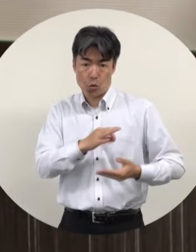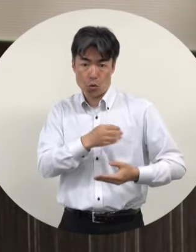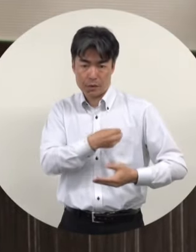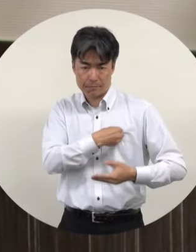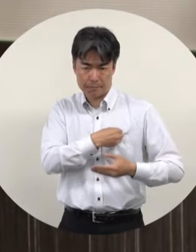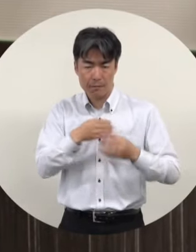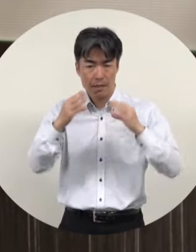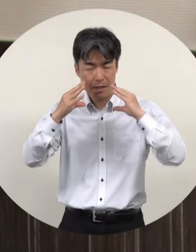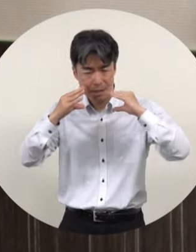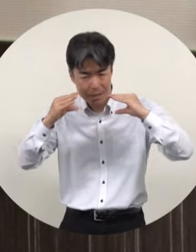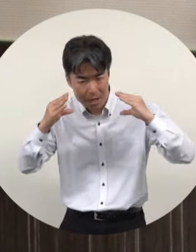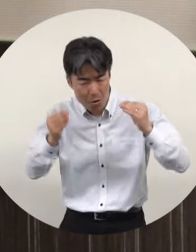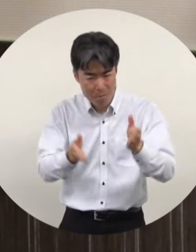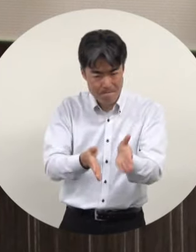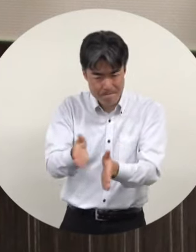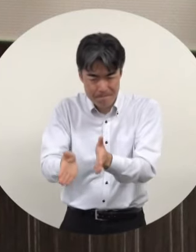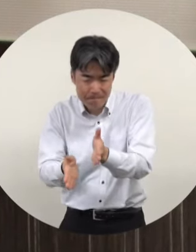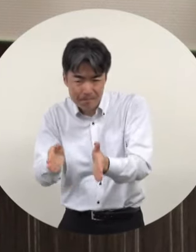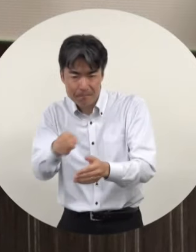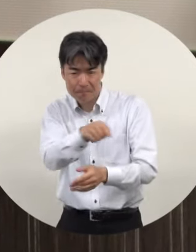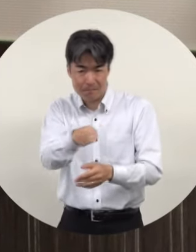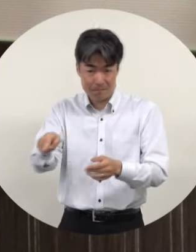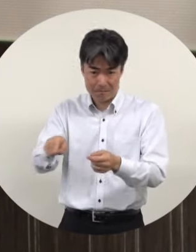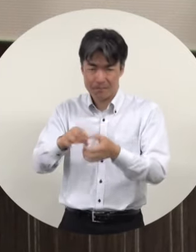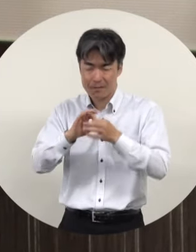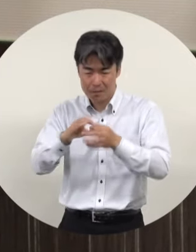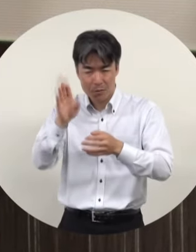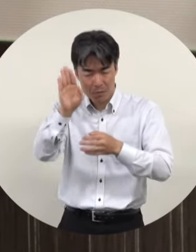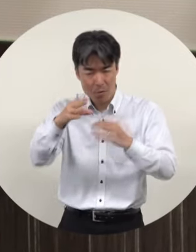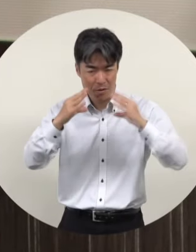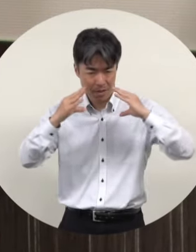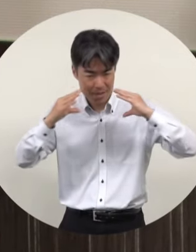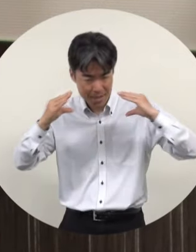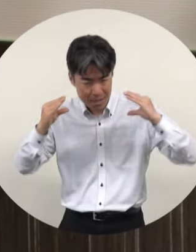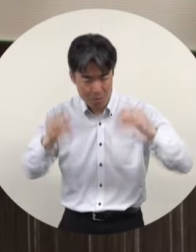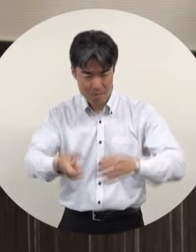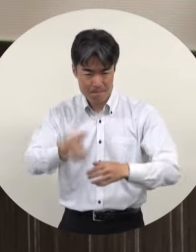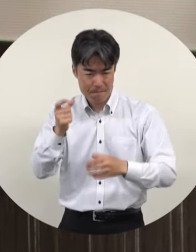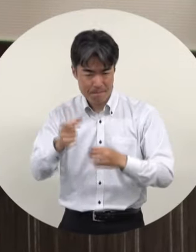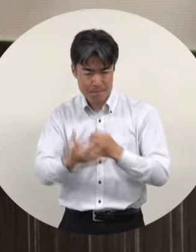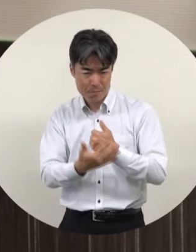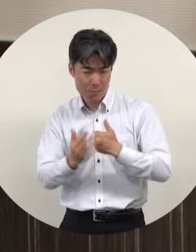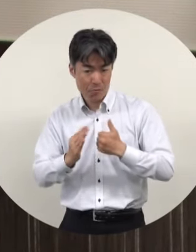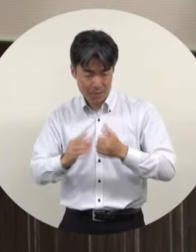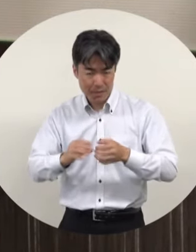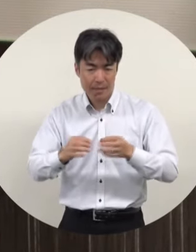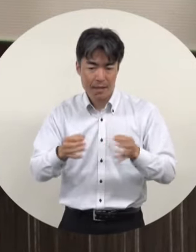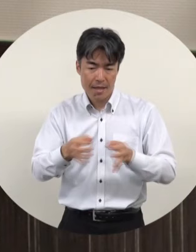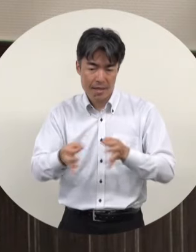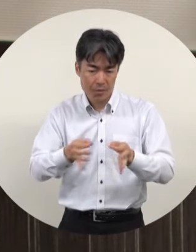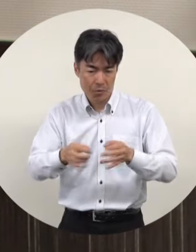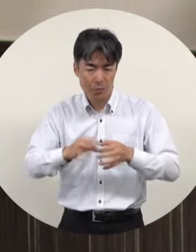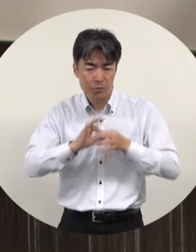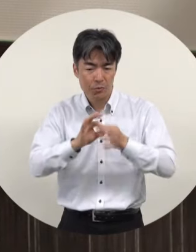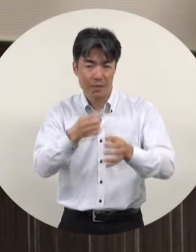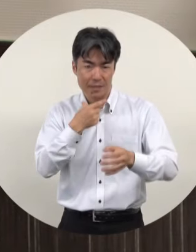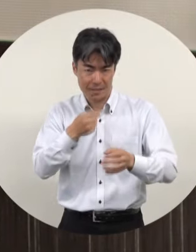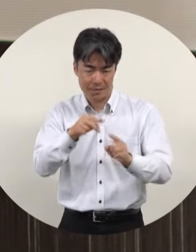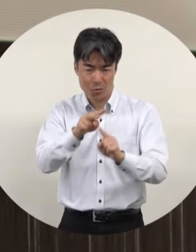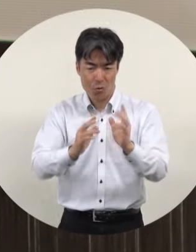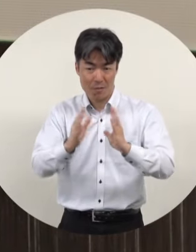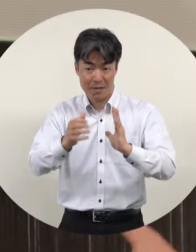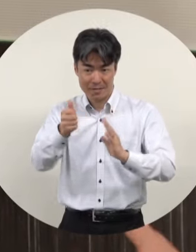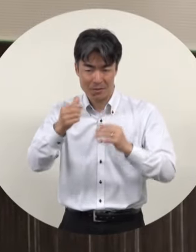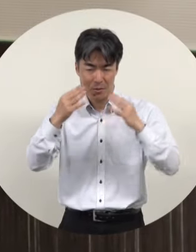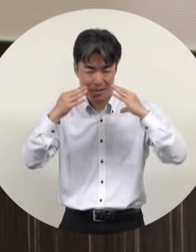顔の一つではあるので、この先もそういう笑顔を絶やさない営業を続けていきたいと思っております